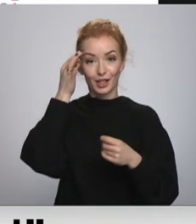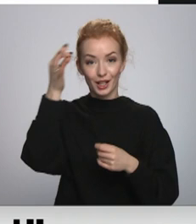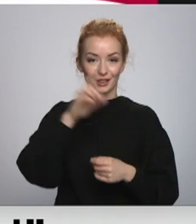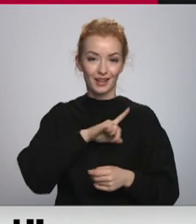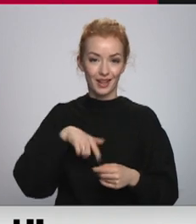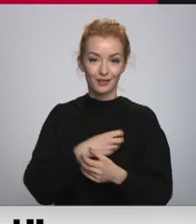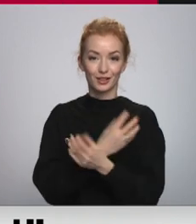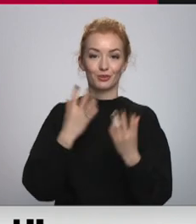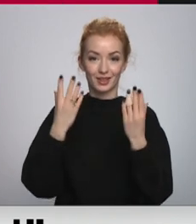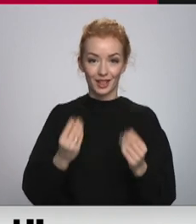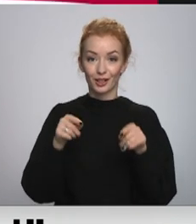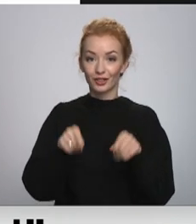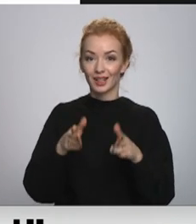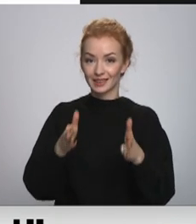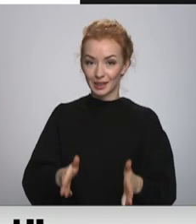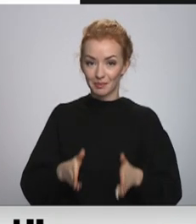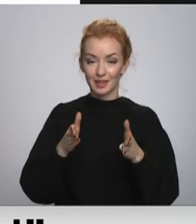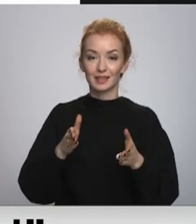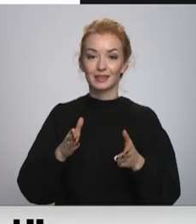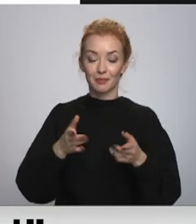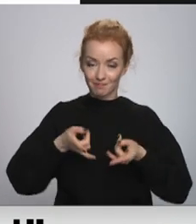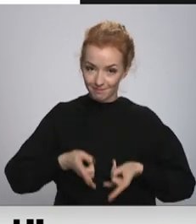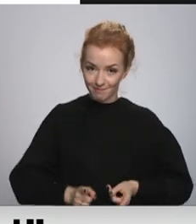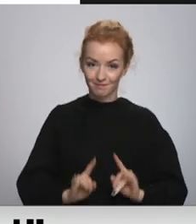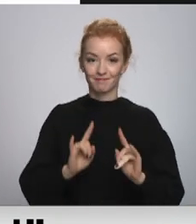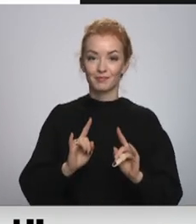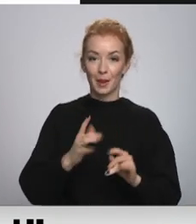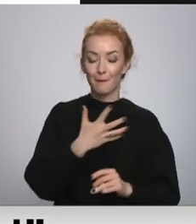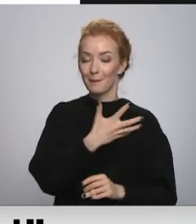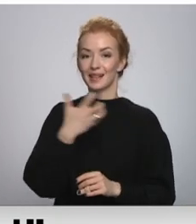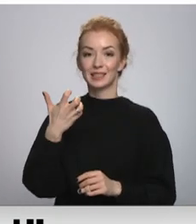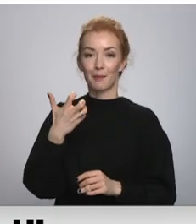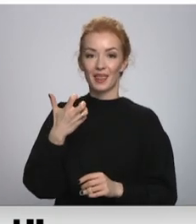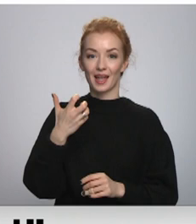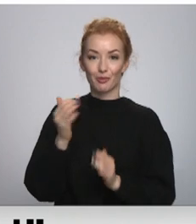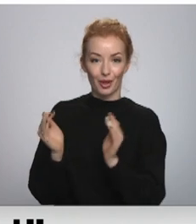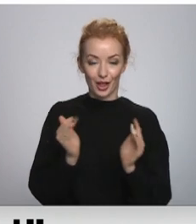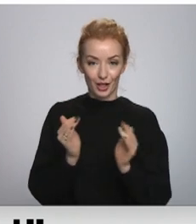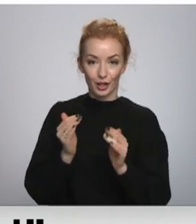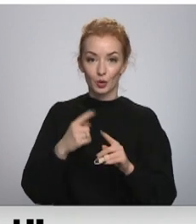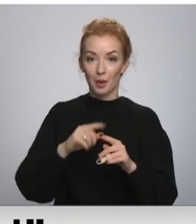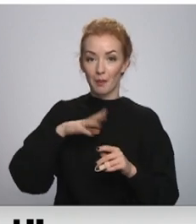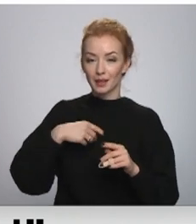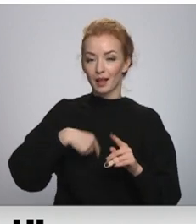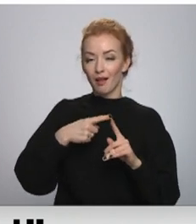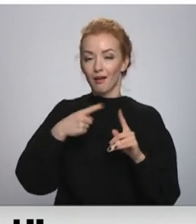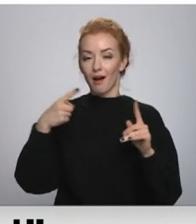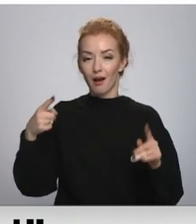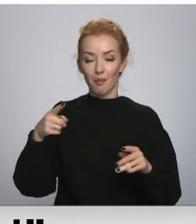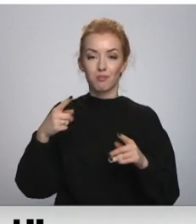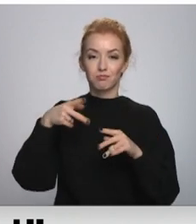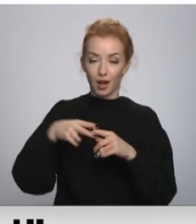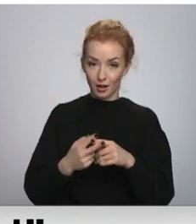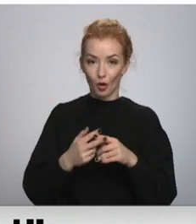Latvijas dzimšanas dienā šai slimnīcā pasaulē sagaidīts 500. Bērniņš. Jāteic, ka pēc ilgāka pārtraukuma, kad visos